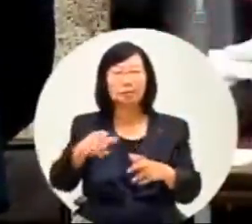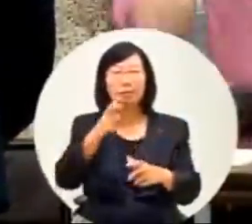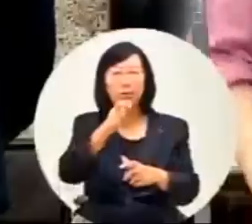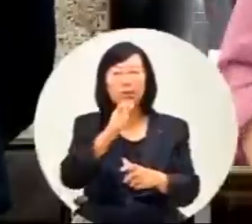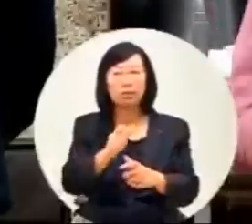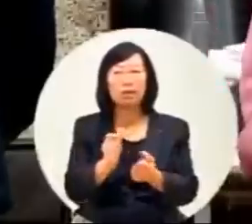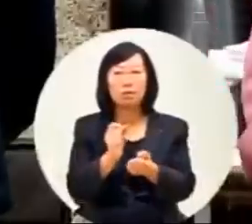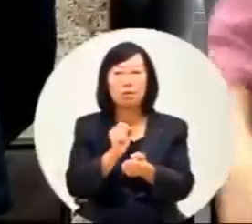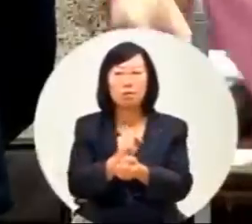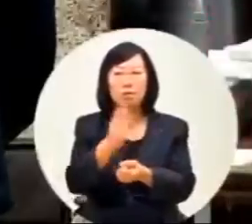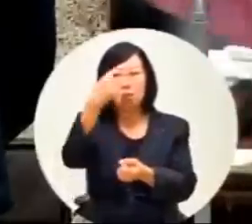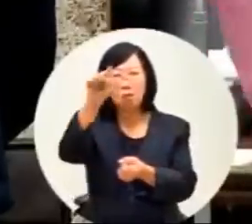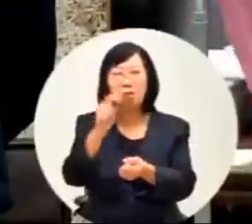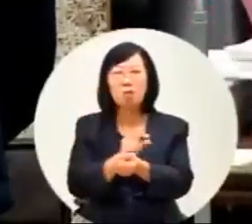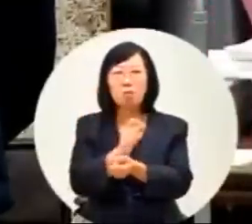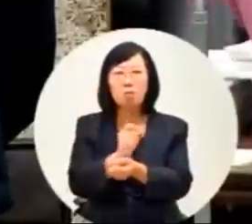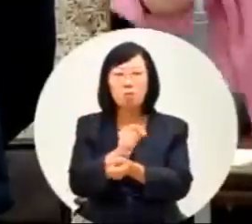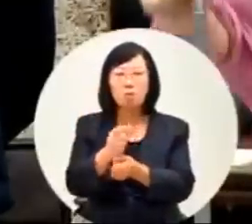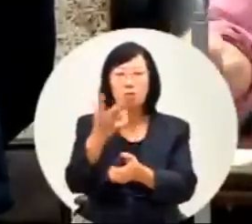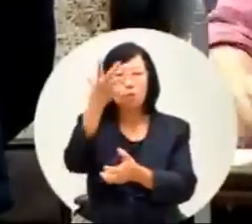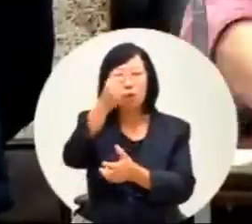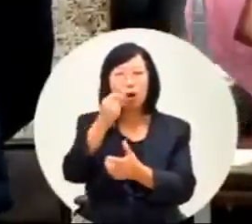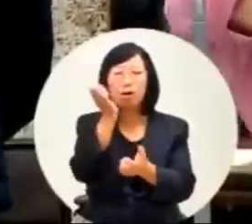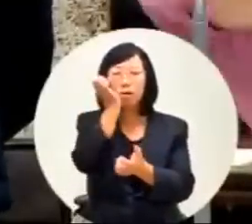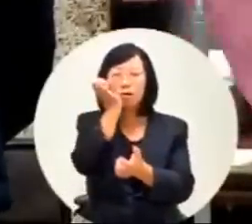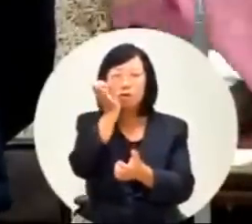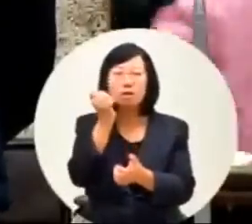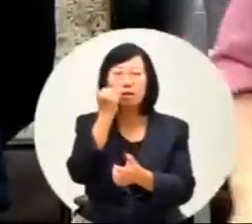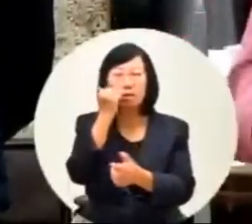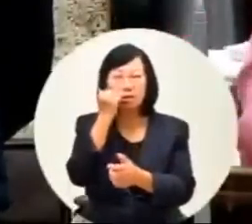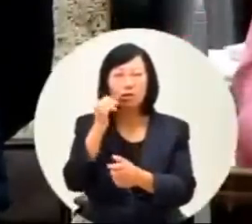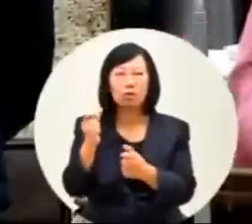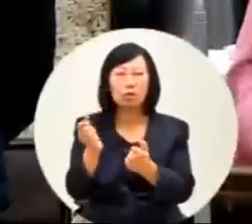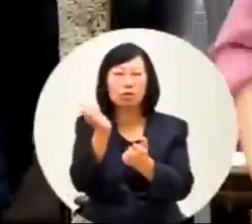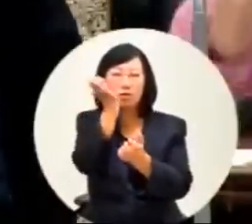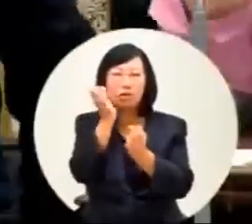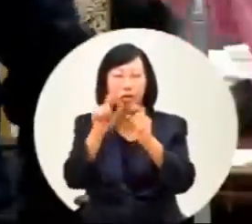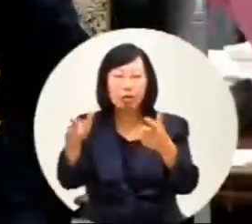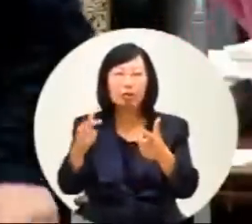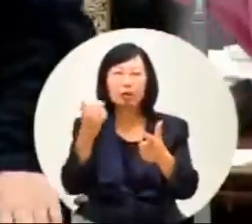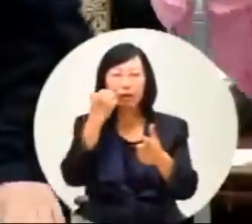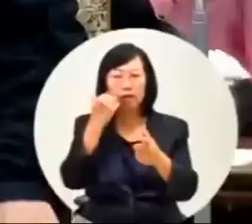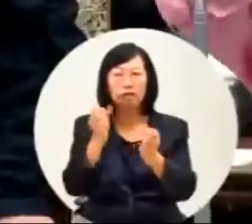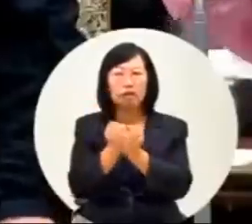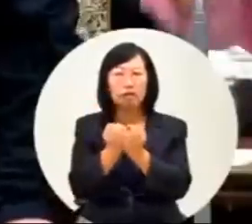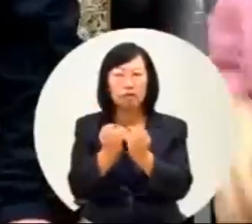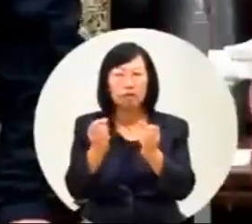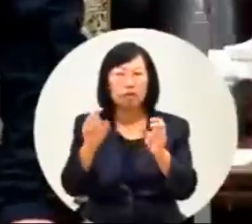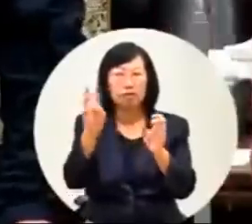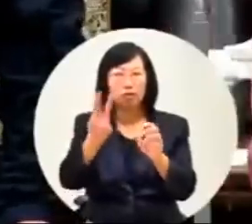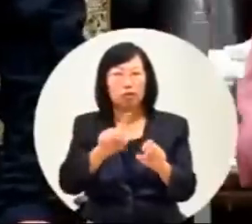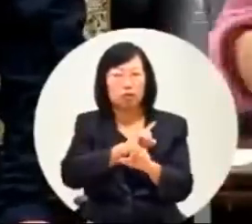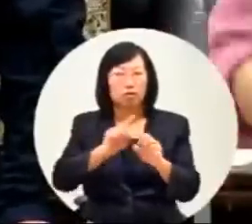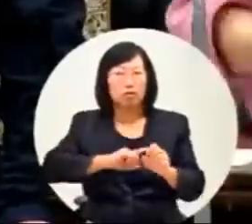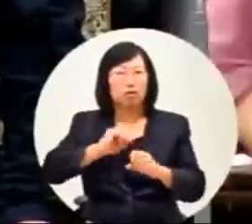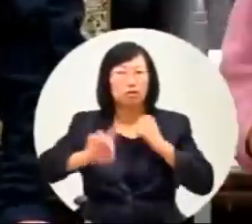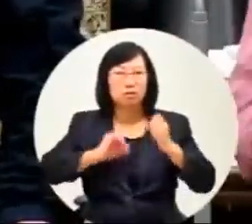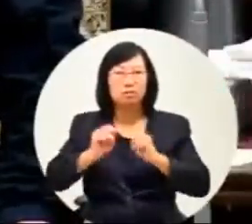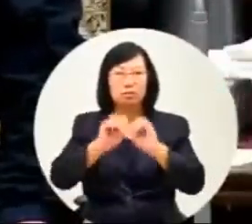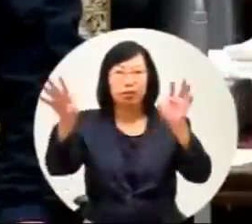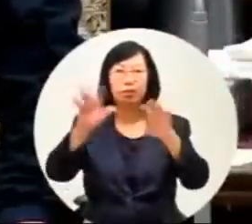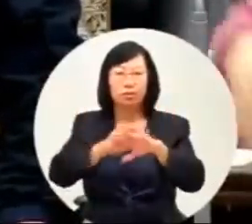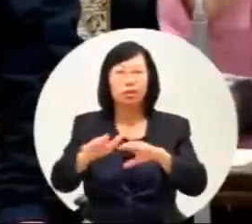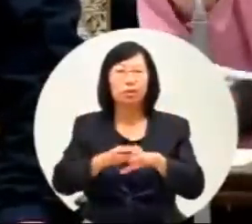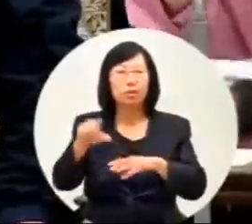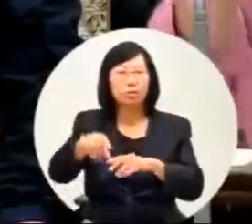限，含外口无共款，感觉一日停到的时阵，伊的水自然会憋出来。所以龙岩冷泉，这是一个非常